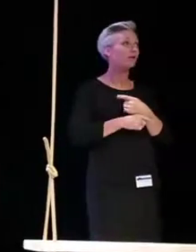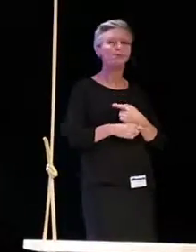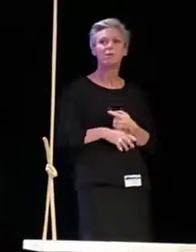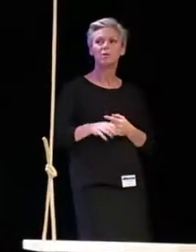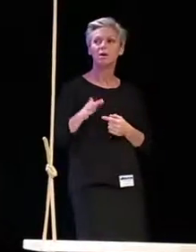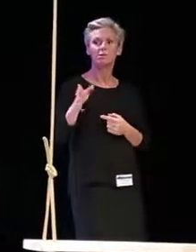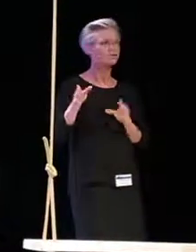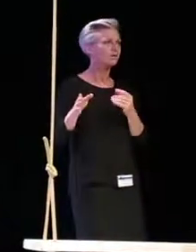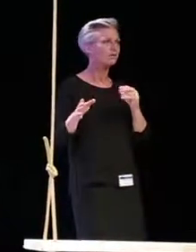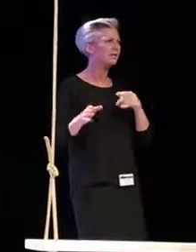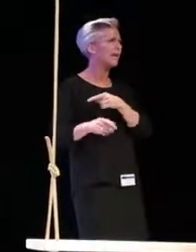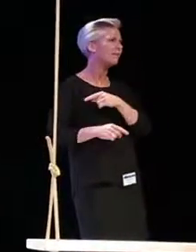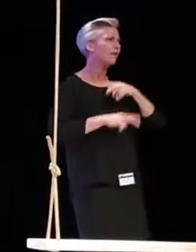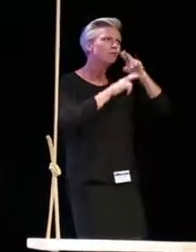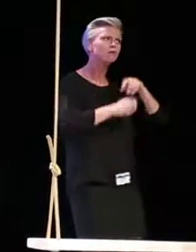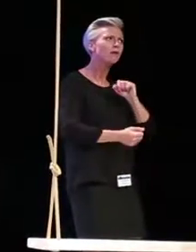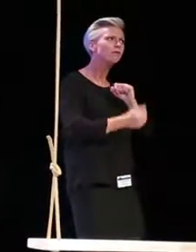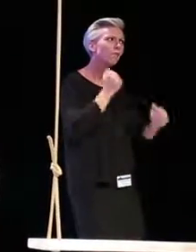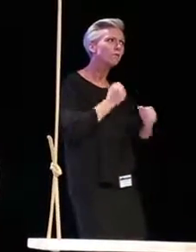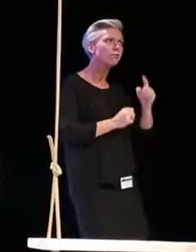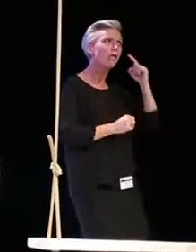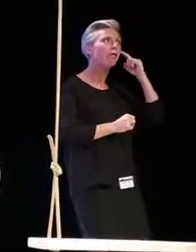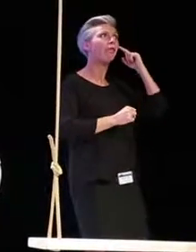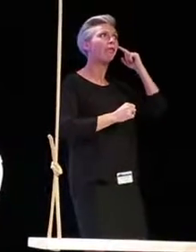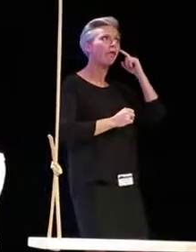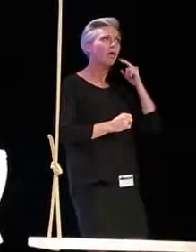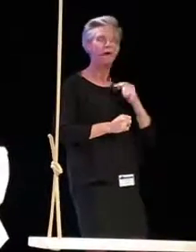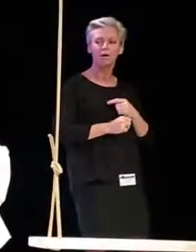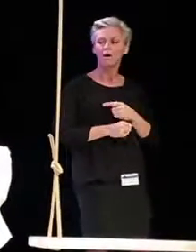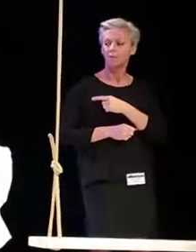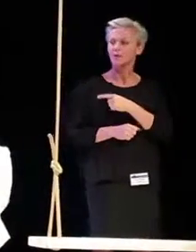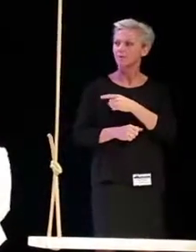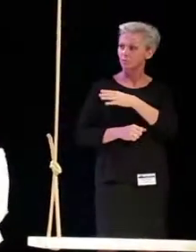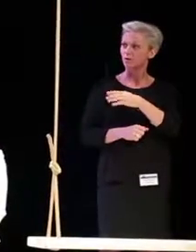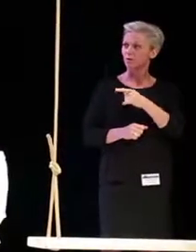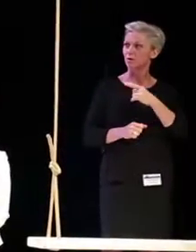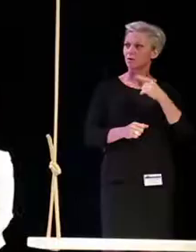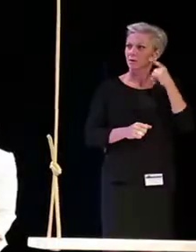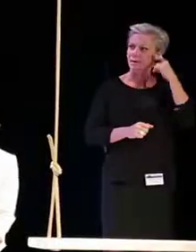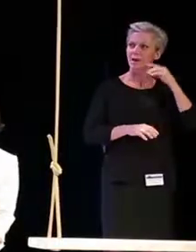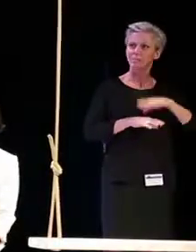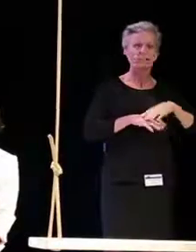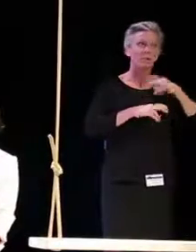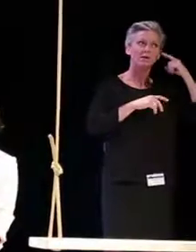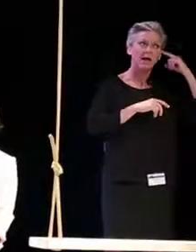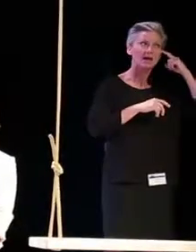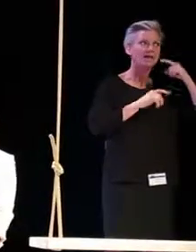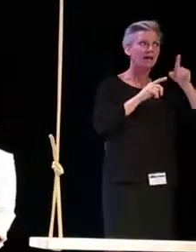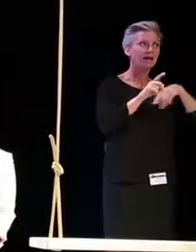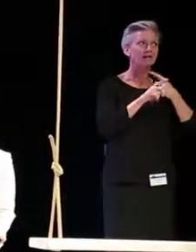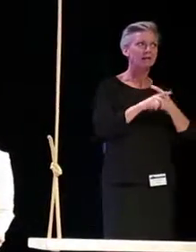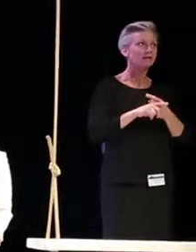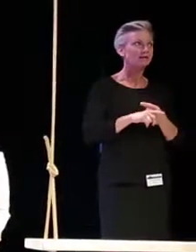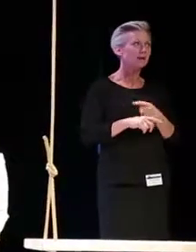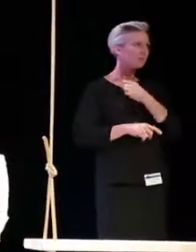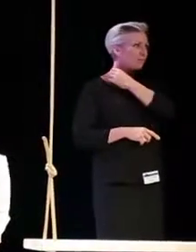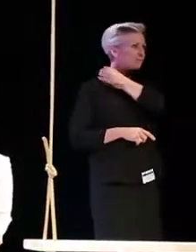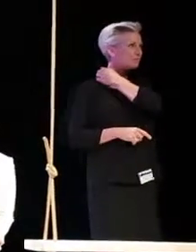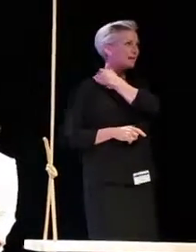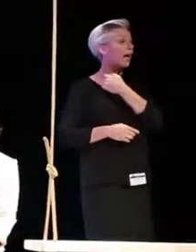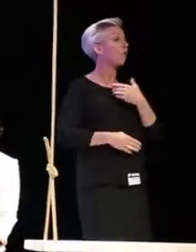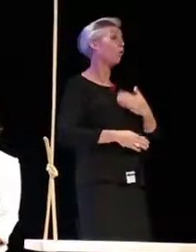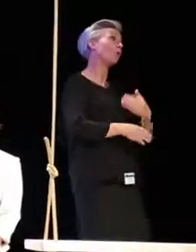forskare, han får spekulera. Det är exakt. Vadå, Hans Rosling är det hela tiden? Han forskar. Ja, precis. Det är okej.